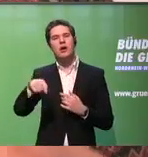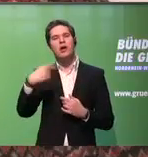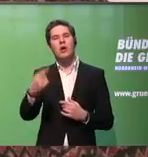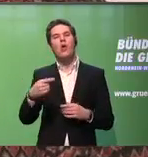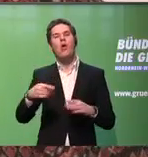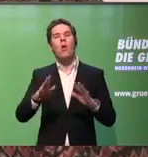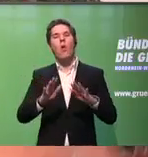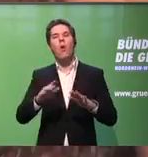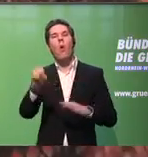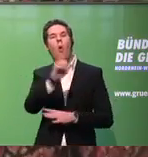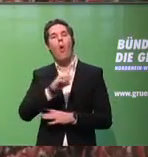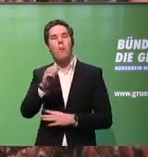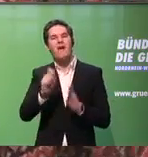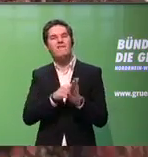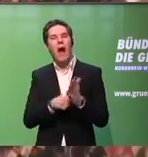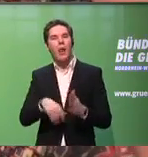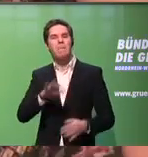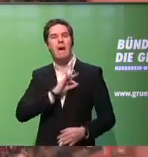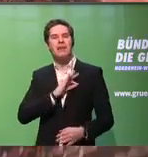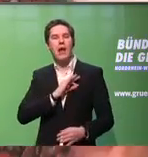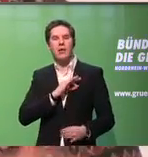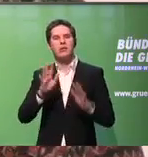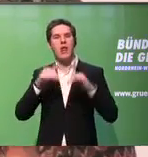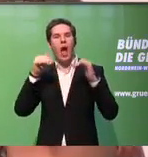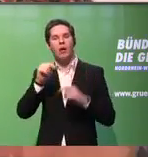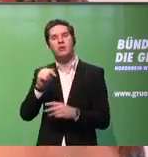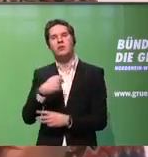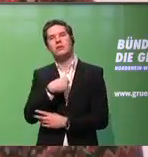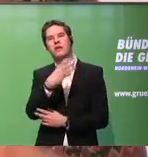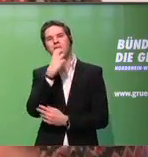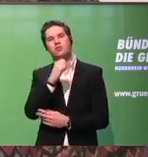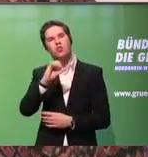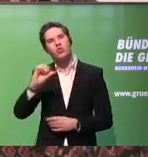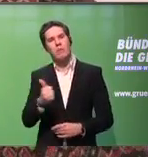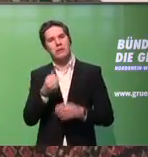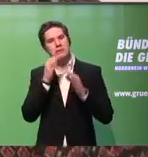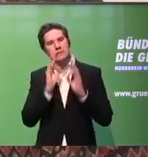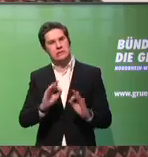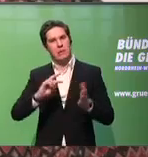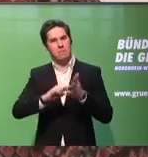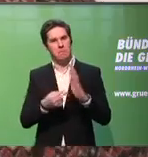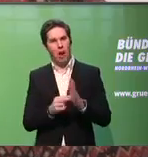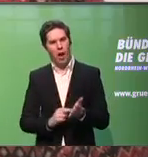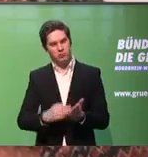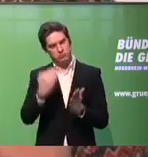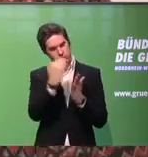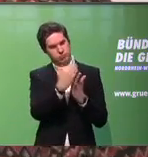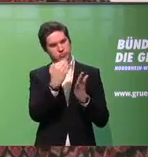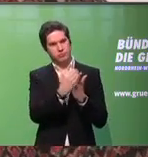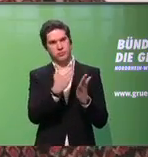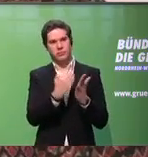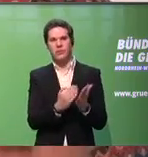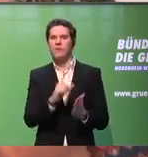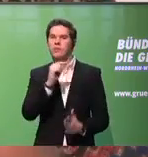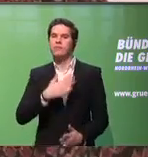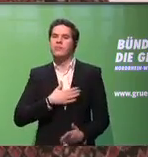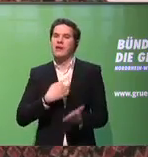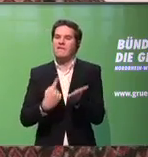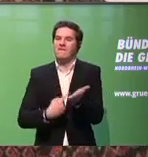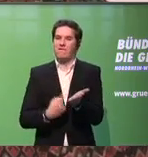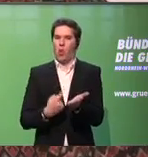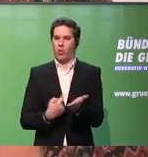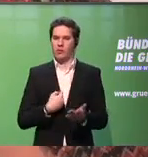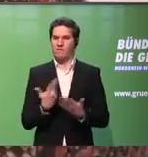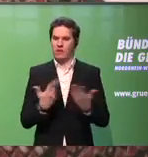Europawahlparteitag jetzt noch mal einen wirklich gezielten Katalog vorzulegen von Forderungen zu